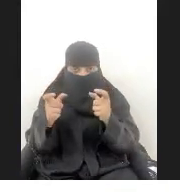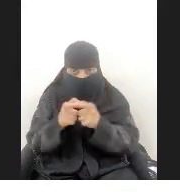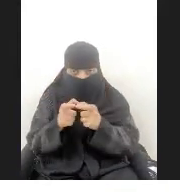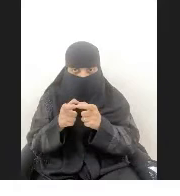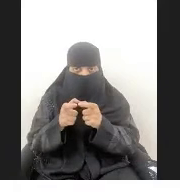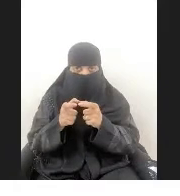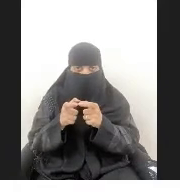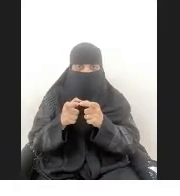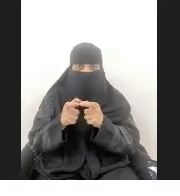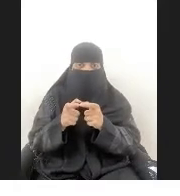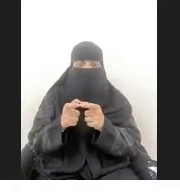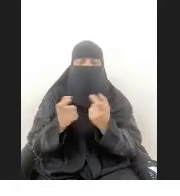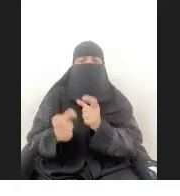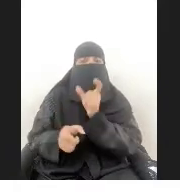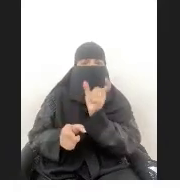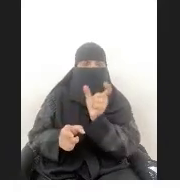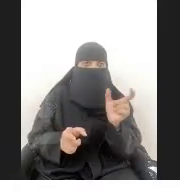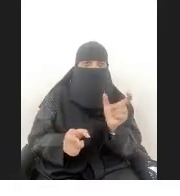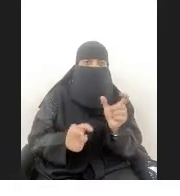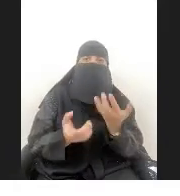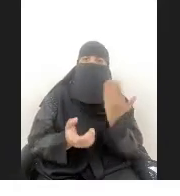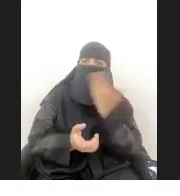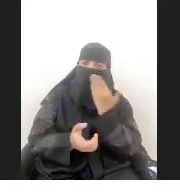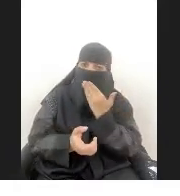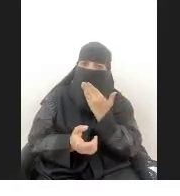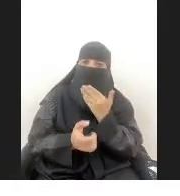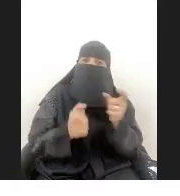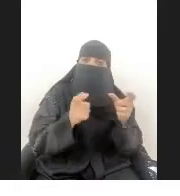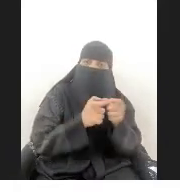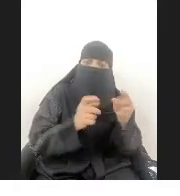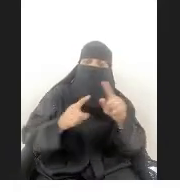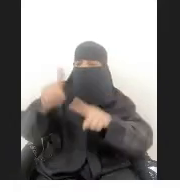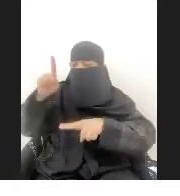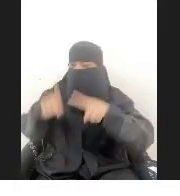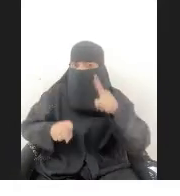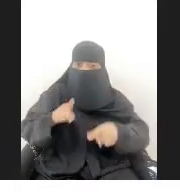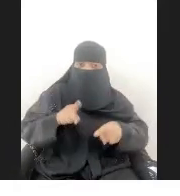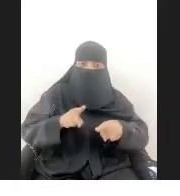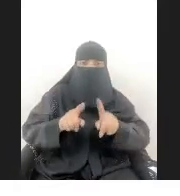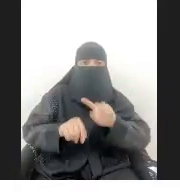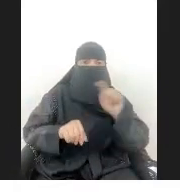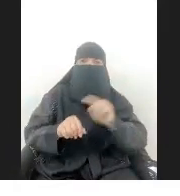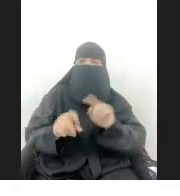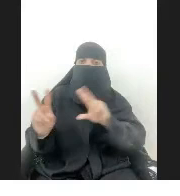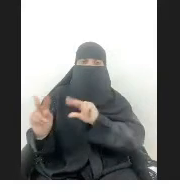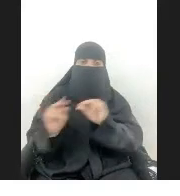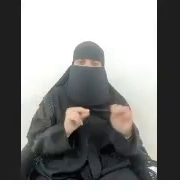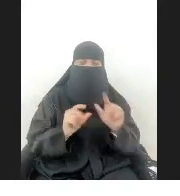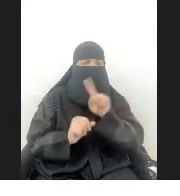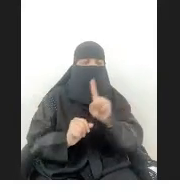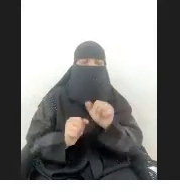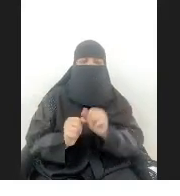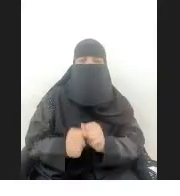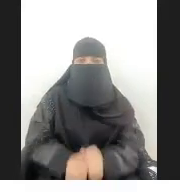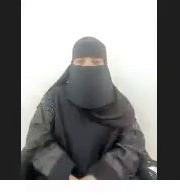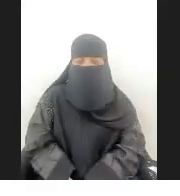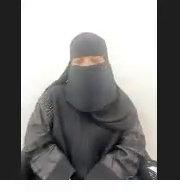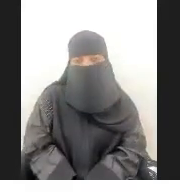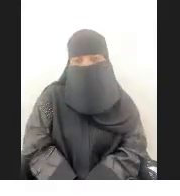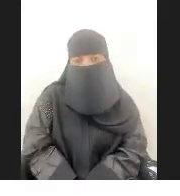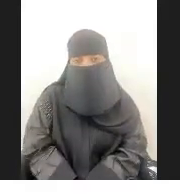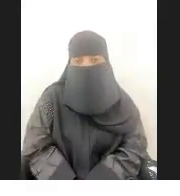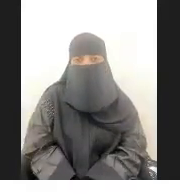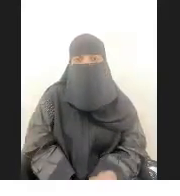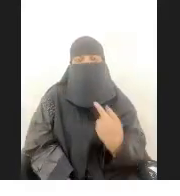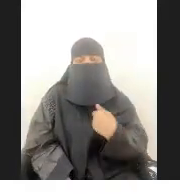من المصطلحات مثل التدريس المصغر. طبعا هنالك فرق كبير جدا وبون شاسع في هذه المصطلحات. طبعا احنا